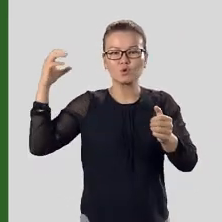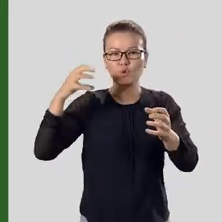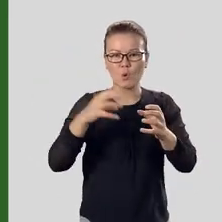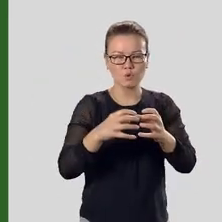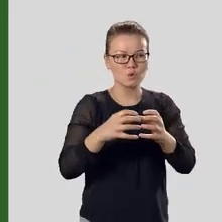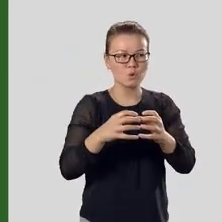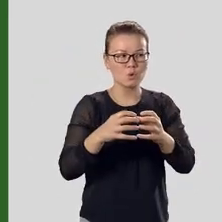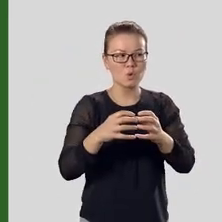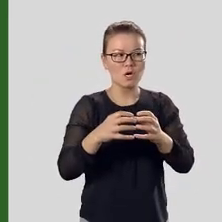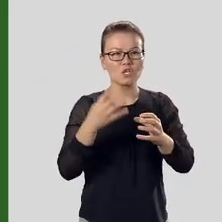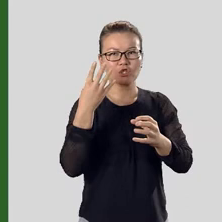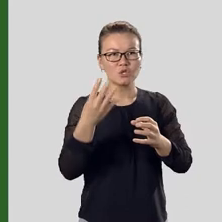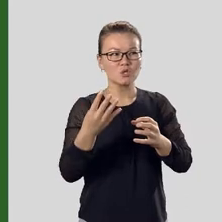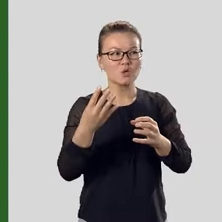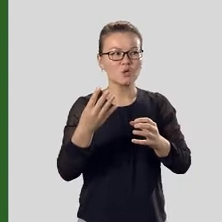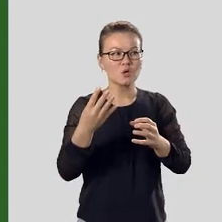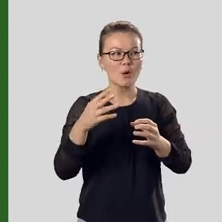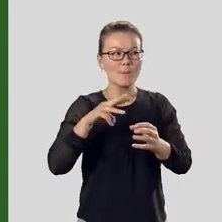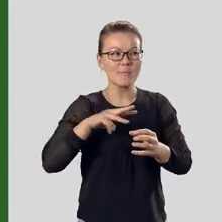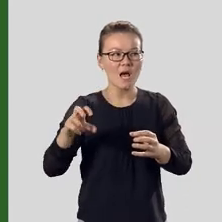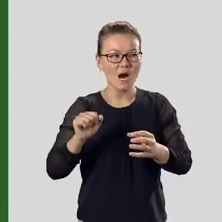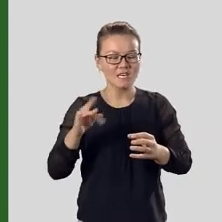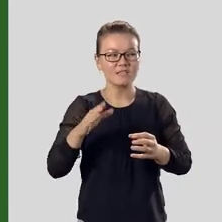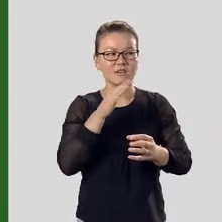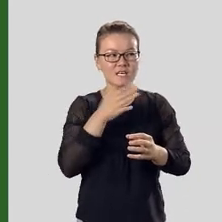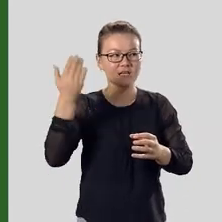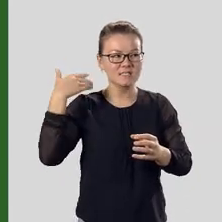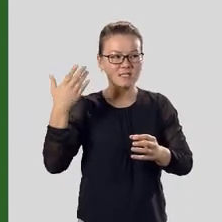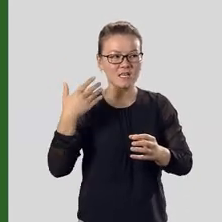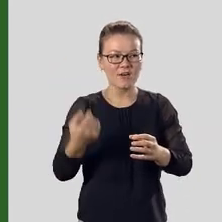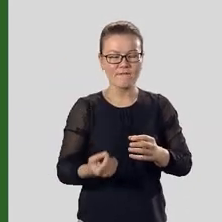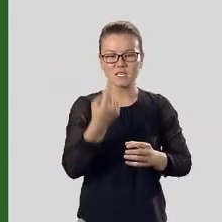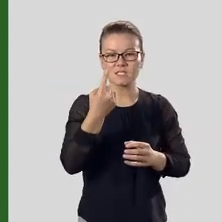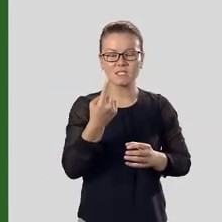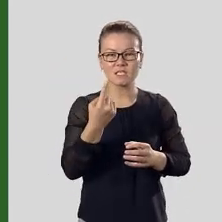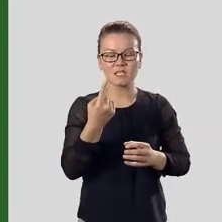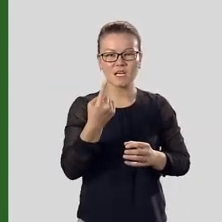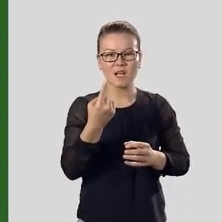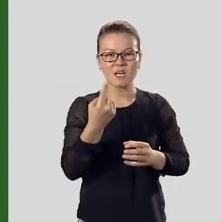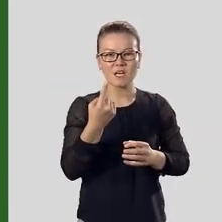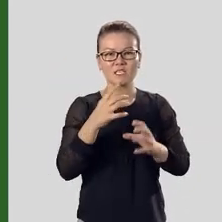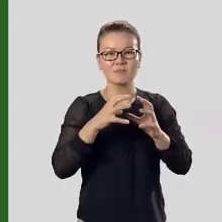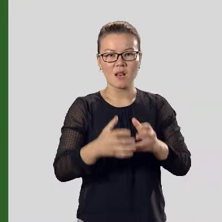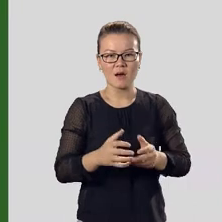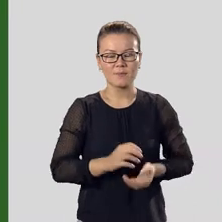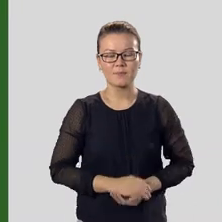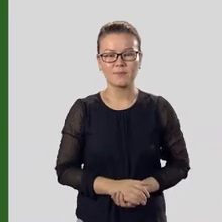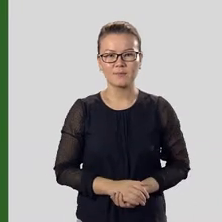Около 4,5 миллиардов лет назад возникла Земля.